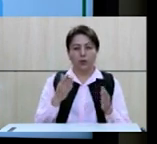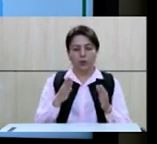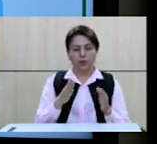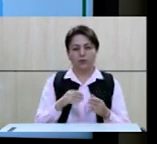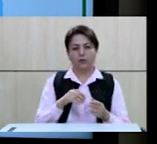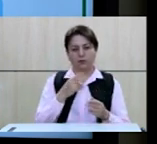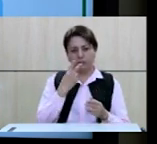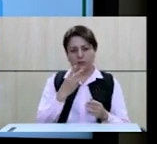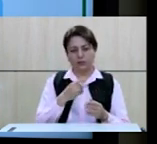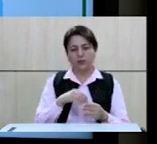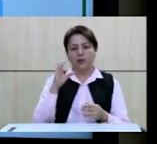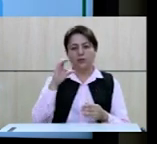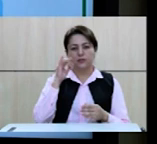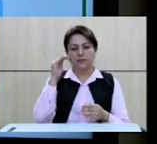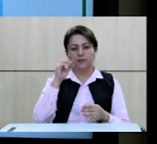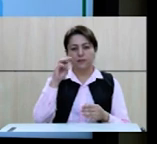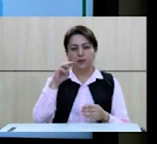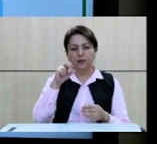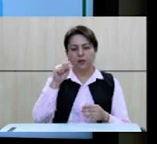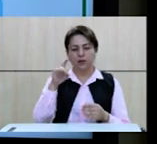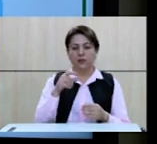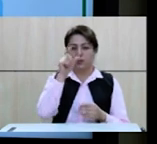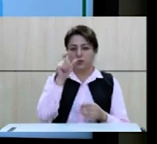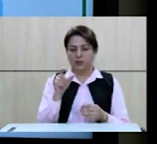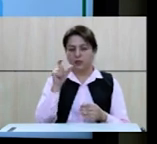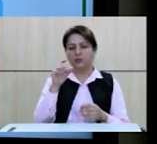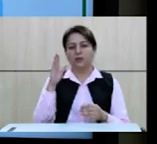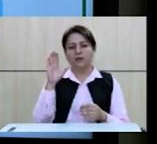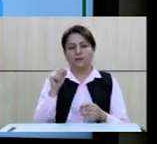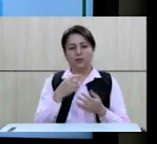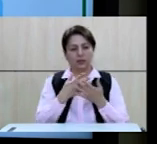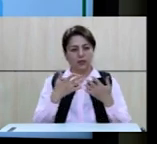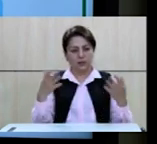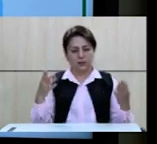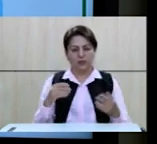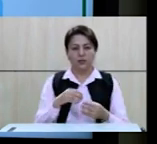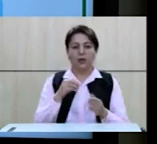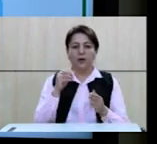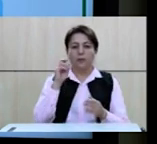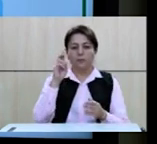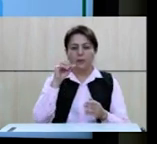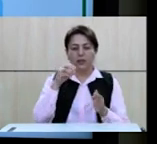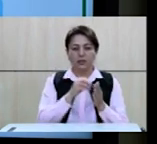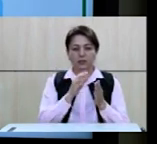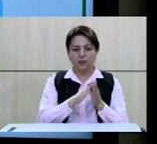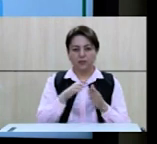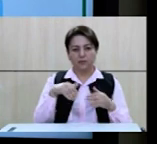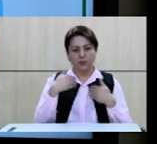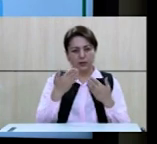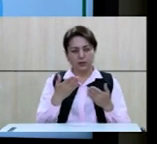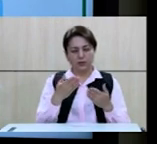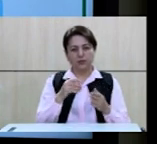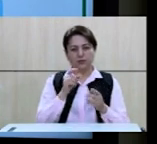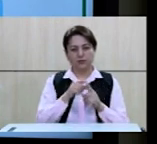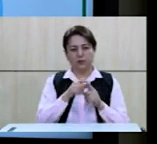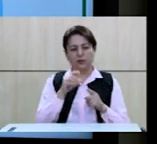so'zlar edi, sifatlarimiz esa shaxs va narsaning belgisini bildiruvchi so'zlar edi. Keling, ravish so'z turkumiga